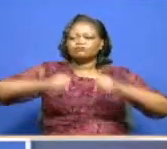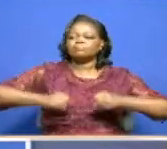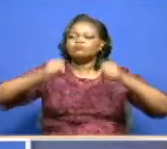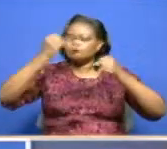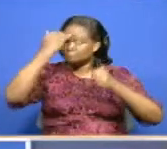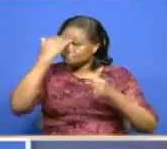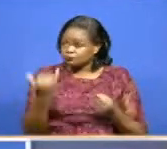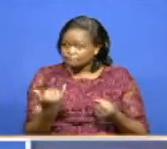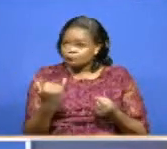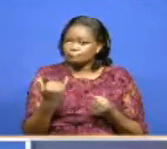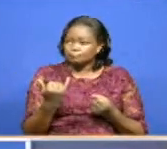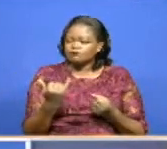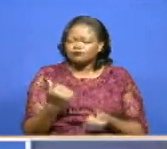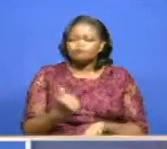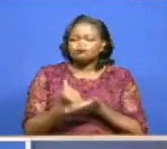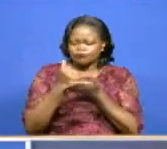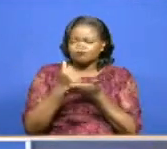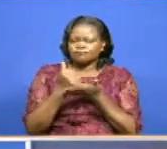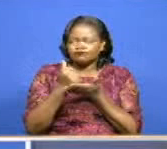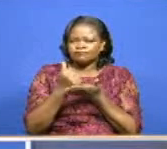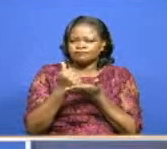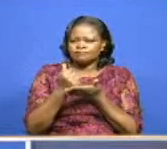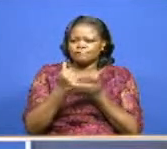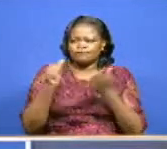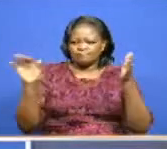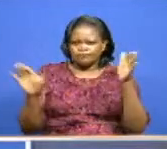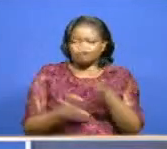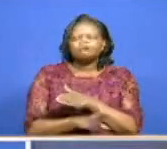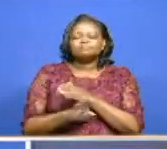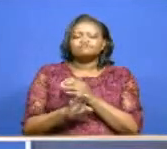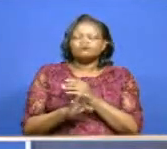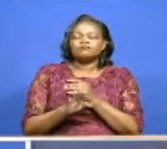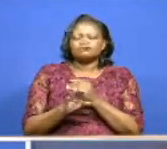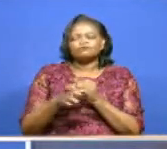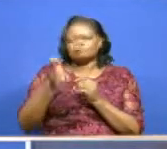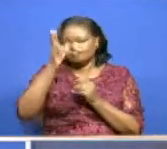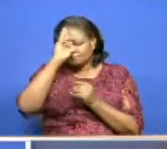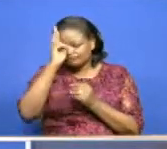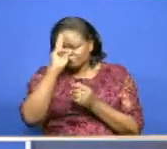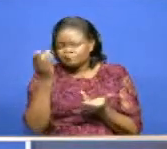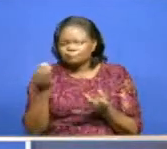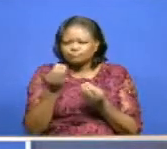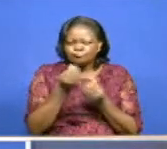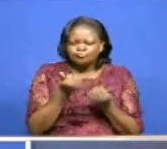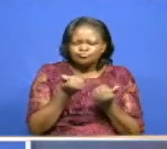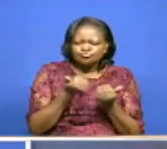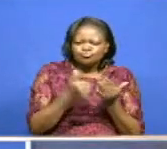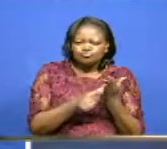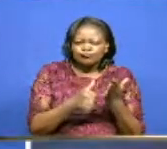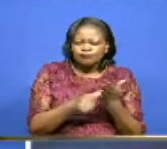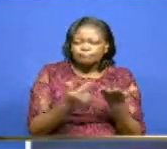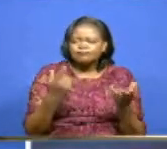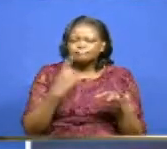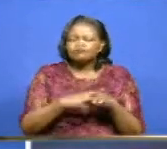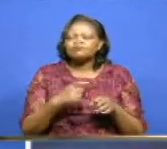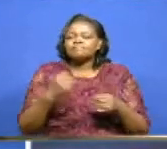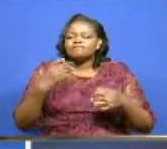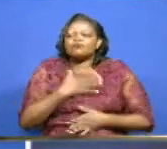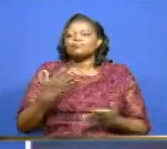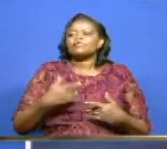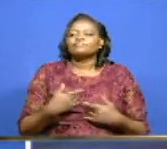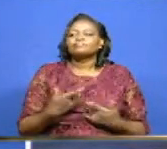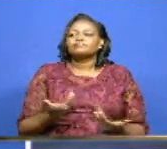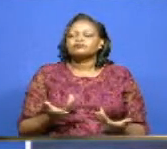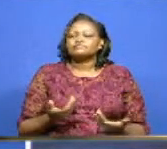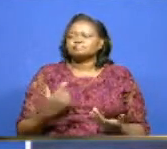to assist junior police officers in handling situations of trauma. Katika siku za